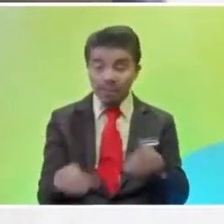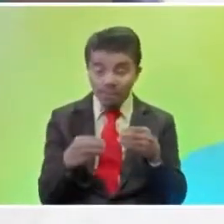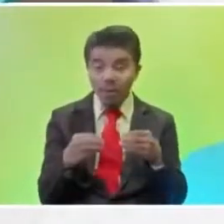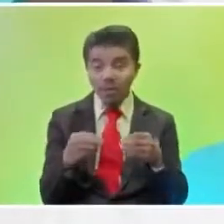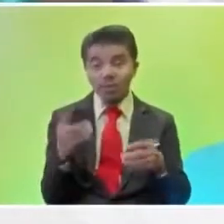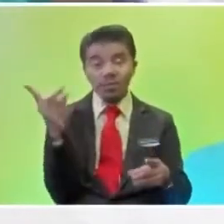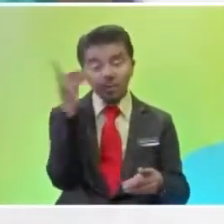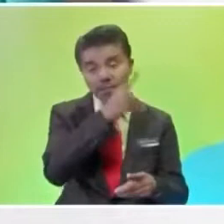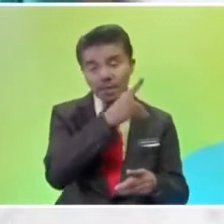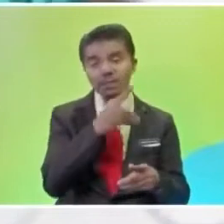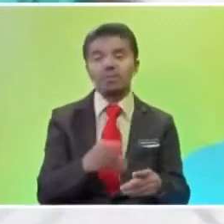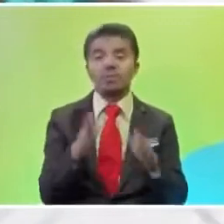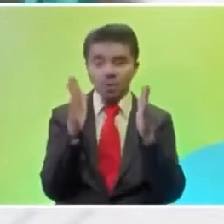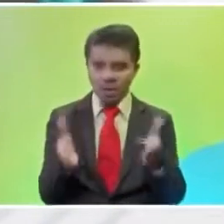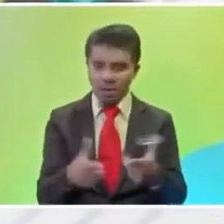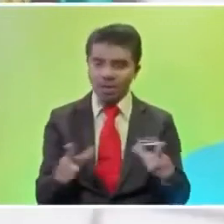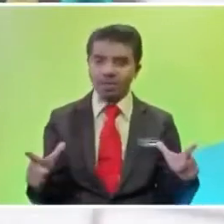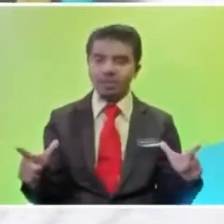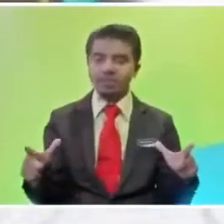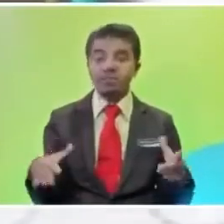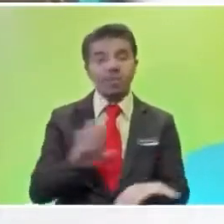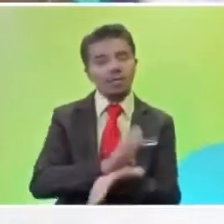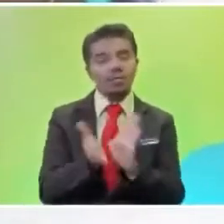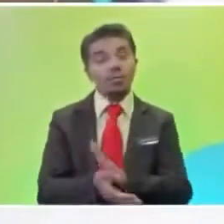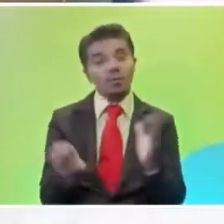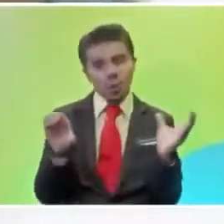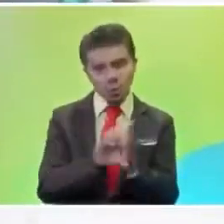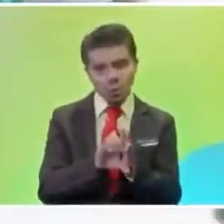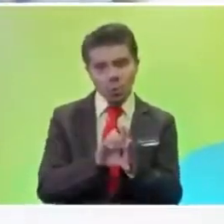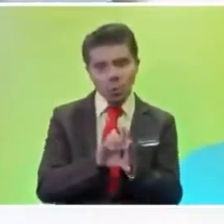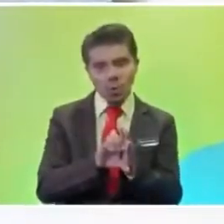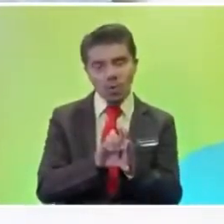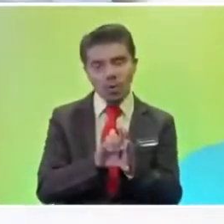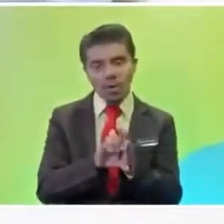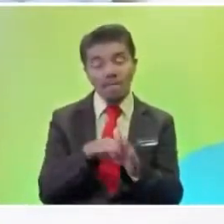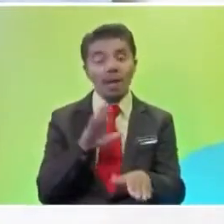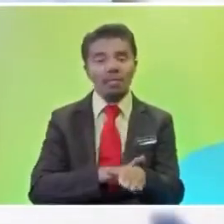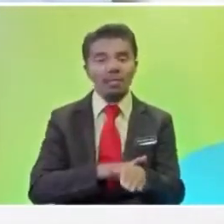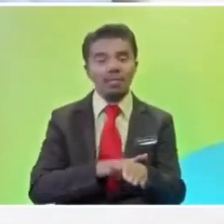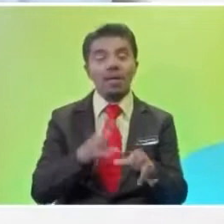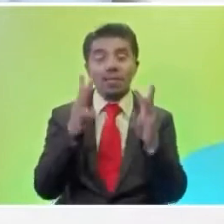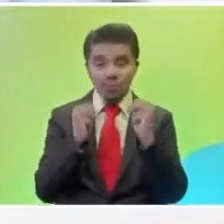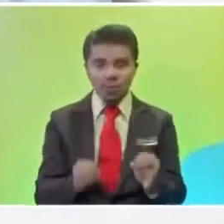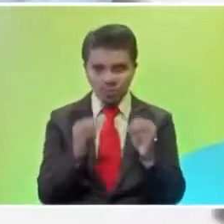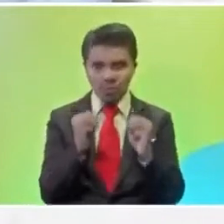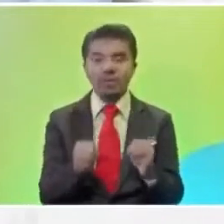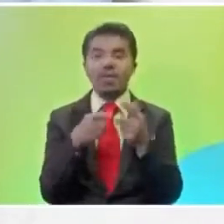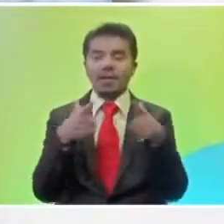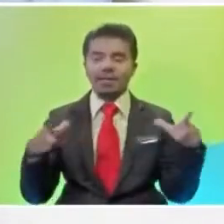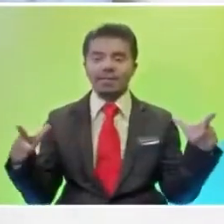menjadi contoh teladan yang terbaik Saya setuju betulkan saja mereka Memberikan ilmu pengetahuan tetapi mereka menghibur dalam keadaan yang sama